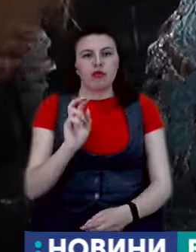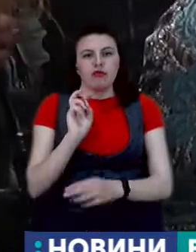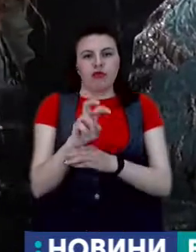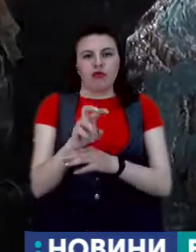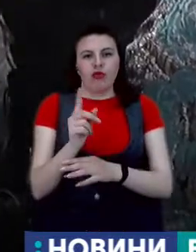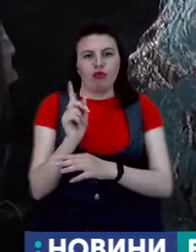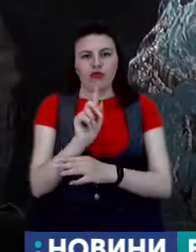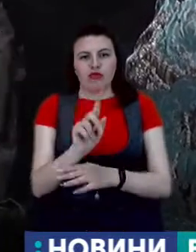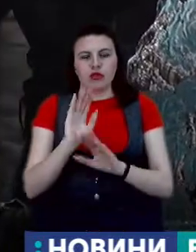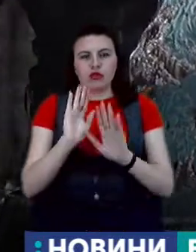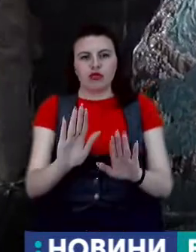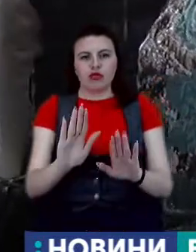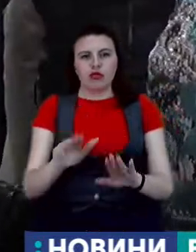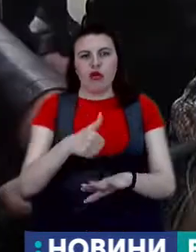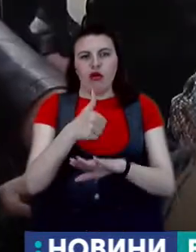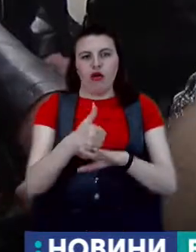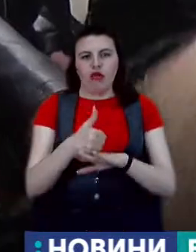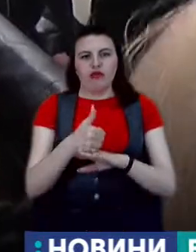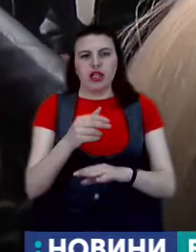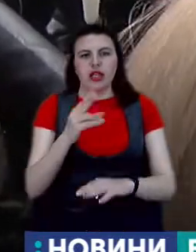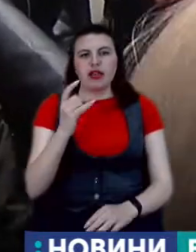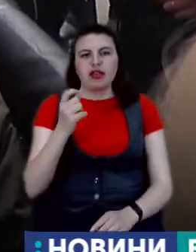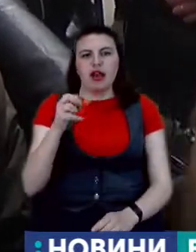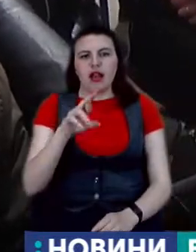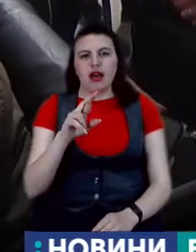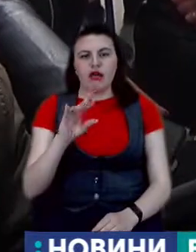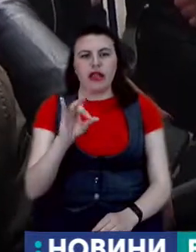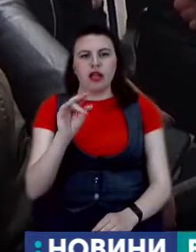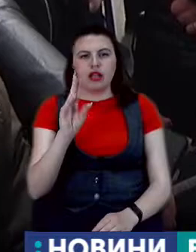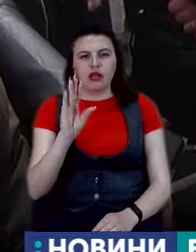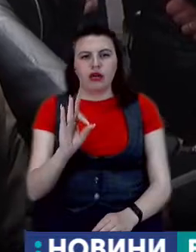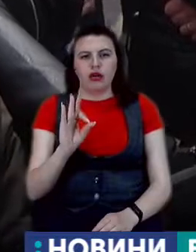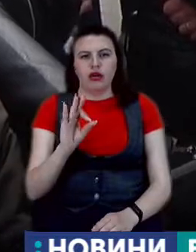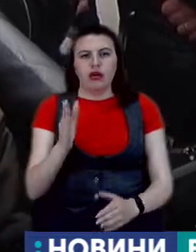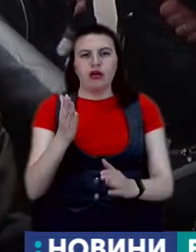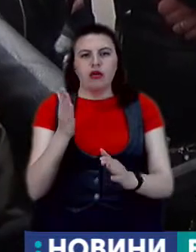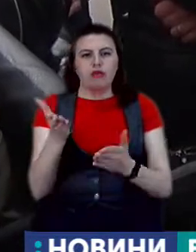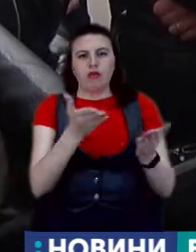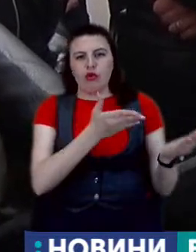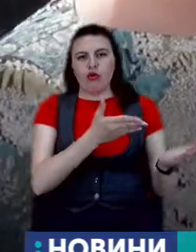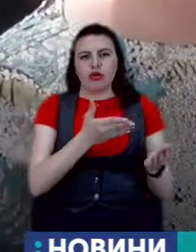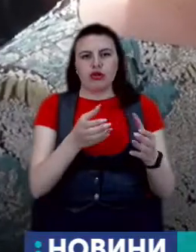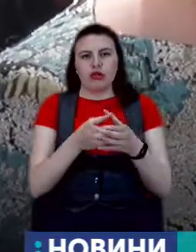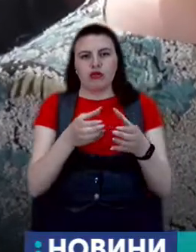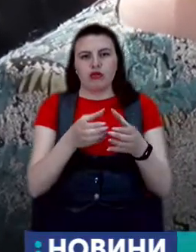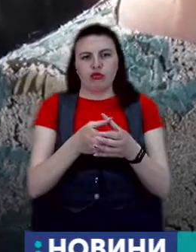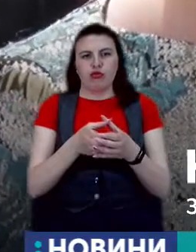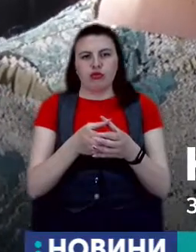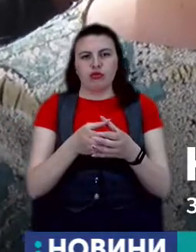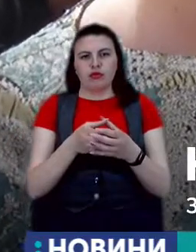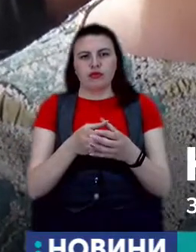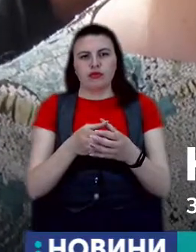Луганської облдержадміністрації Наталя Романенко. Запрошує ініціативну групу до кабінету Сергія Гайдая. Видихаємо,